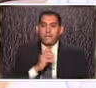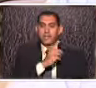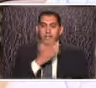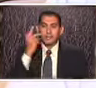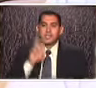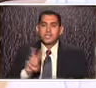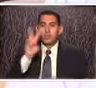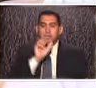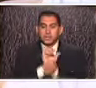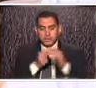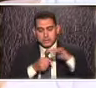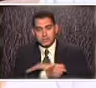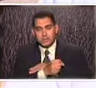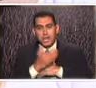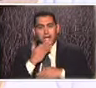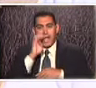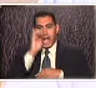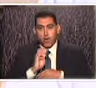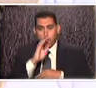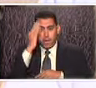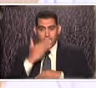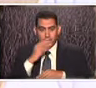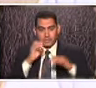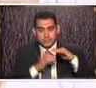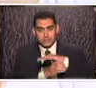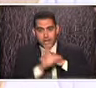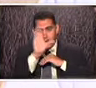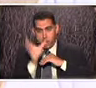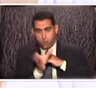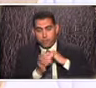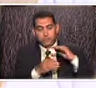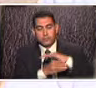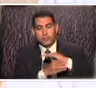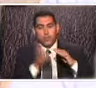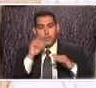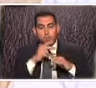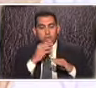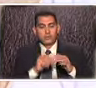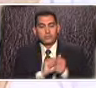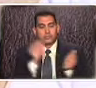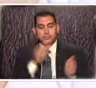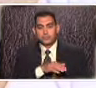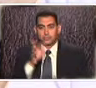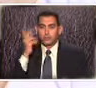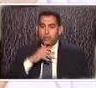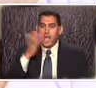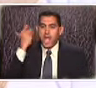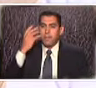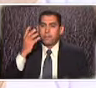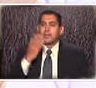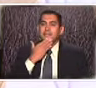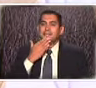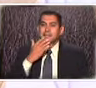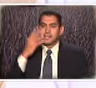سجن 27 سنه ظلما نعم لكن لما قرر ان يعفو ويطلب المصالحه التي الم المت بقيه